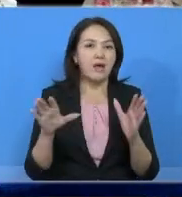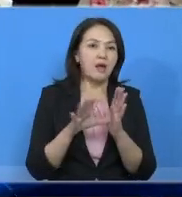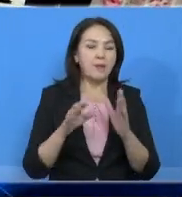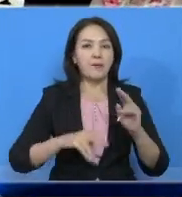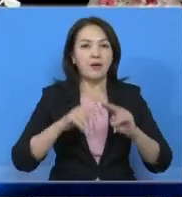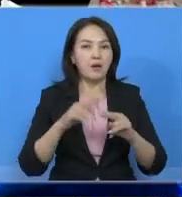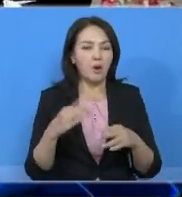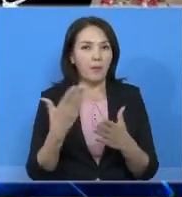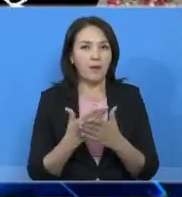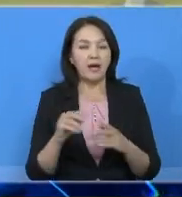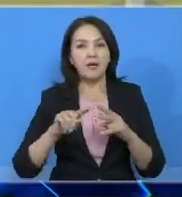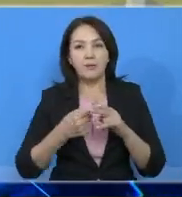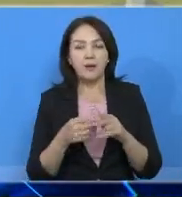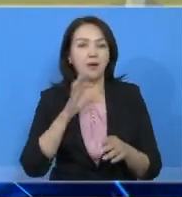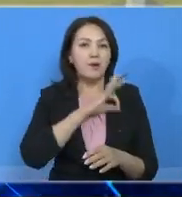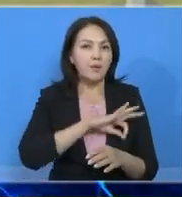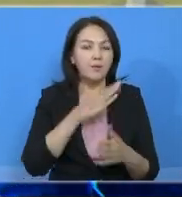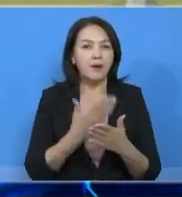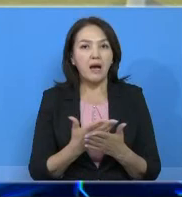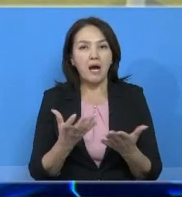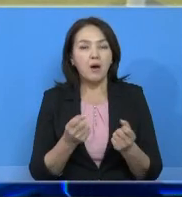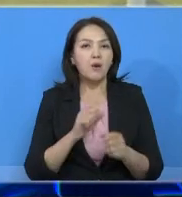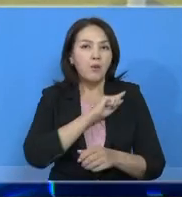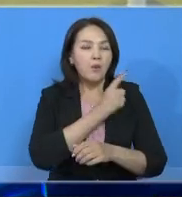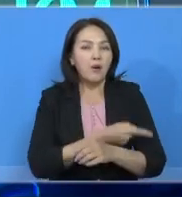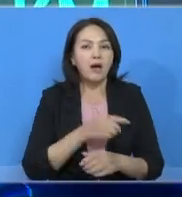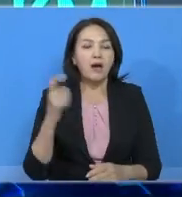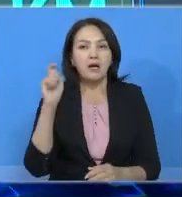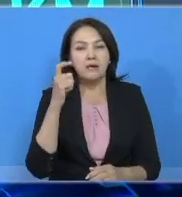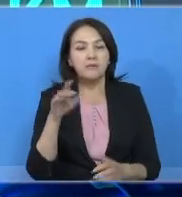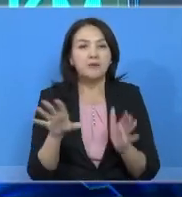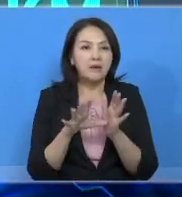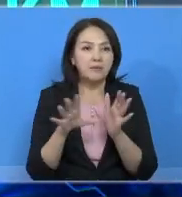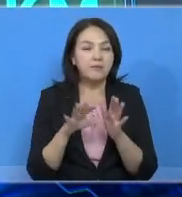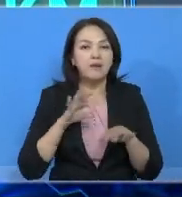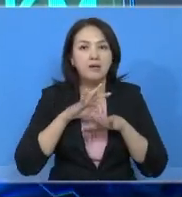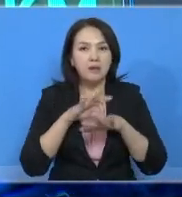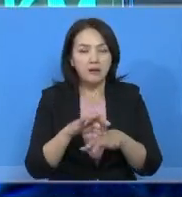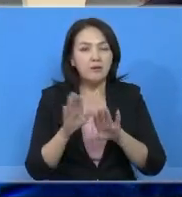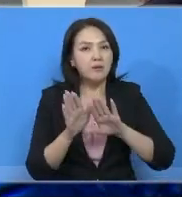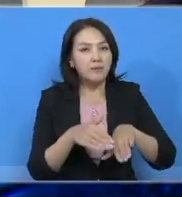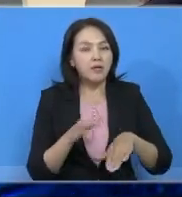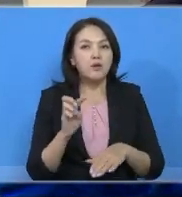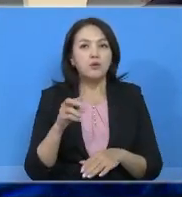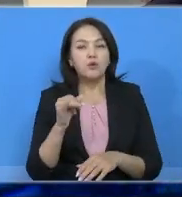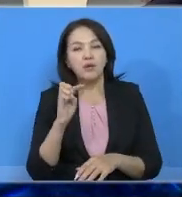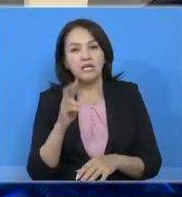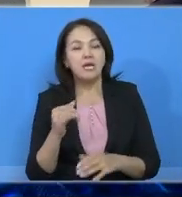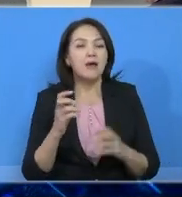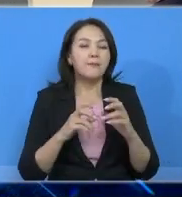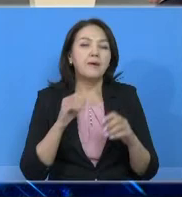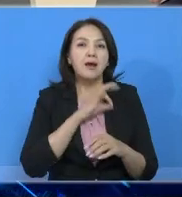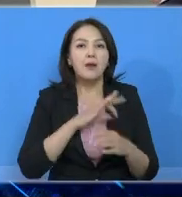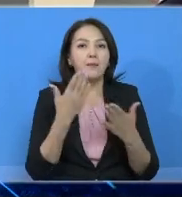құрылысына соңғы үлгідегі технология қолданылады. Алынған қуат көзі Храмтаудағы электр станциясына жеткізілген соң дөң кен байыту комбинаты